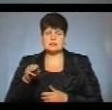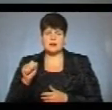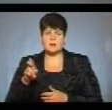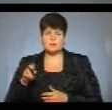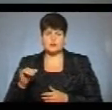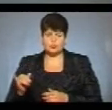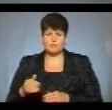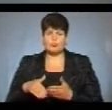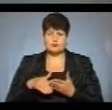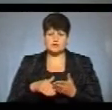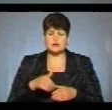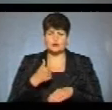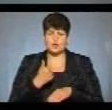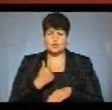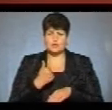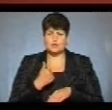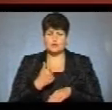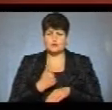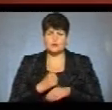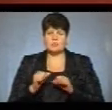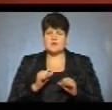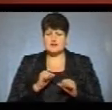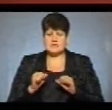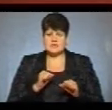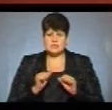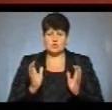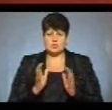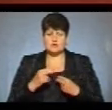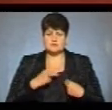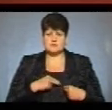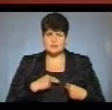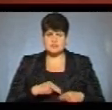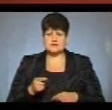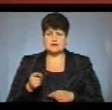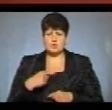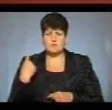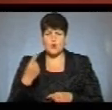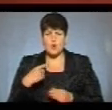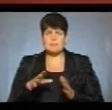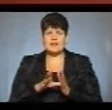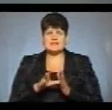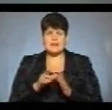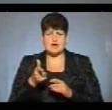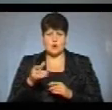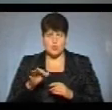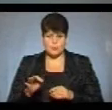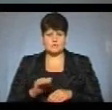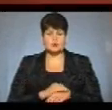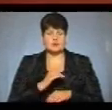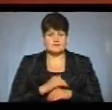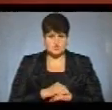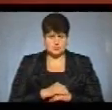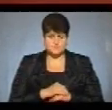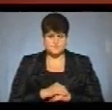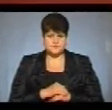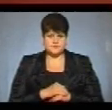голови правління генерального директора з питань охорони праці відкритого акціонерного товариства «Тернопільобленерго». Кажу вам доброго вечора, пане Володимире.